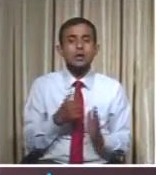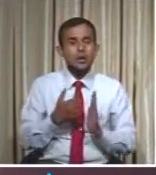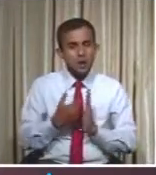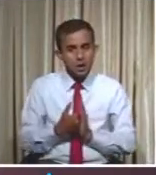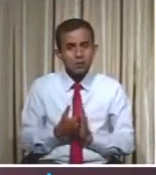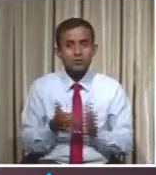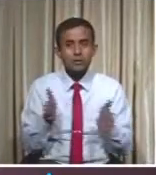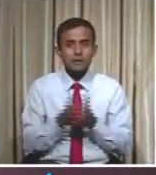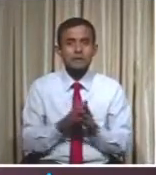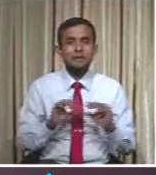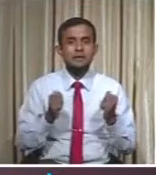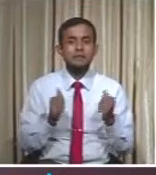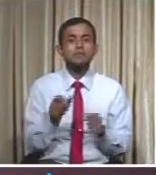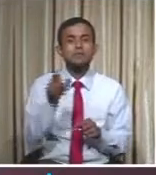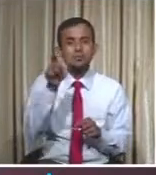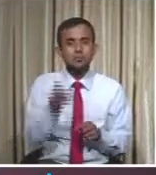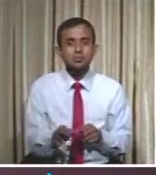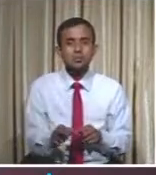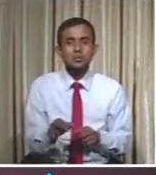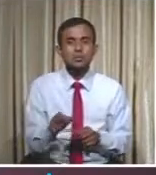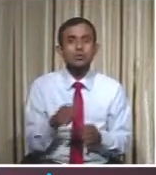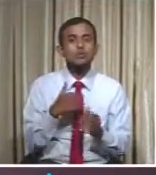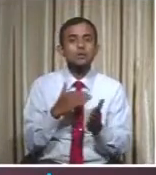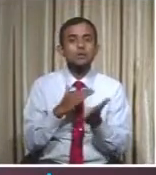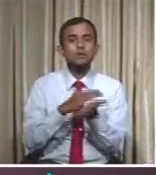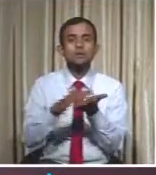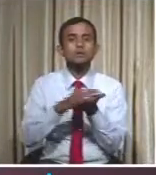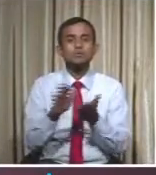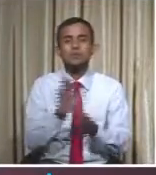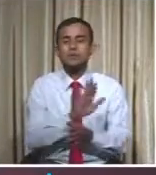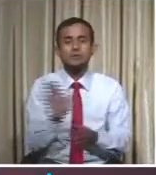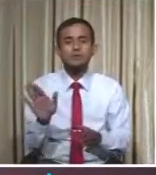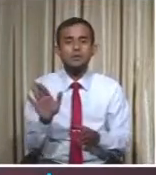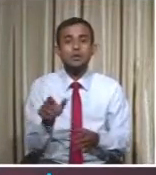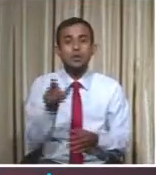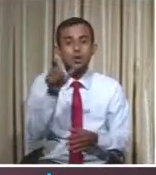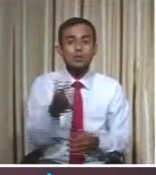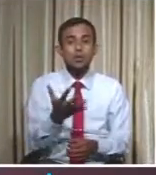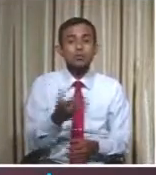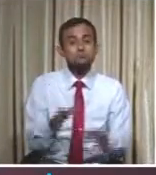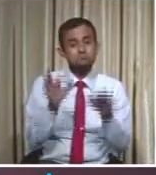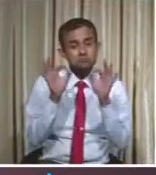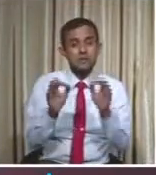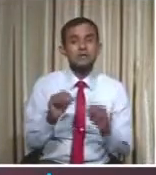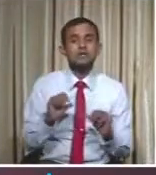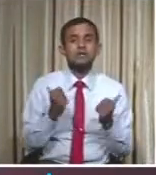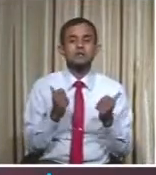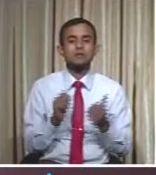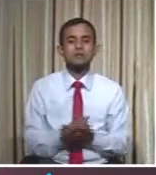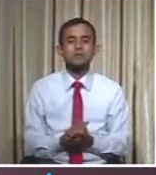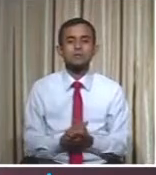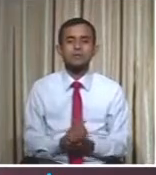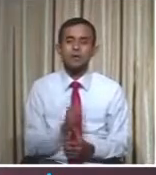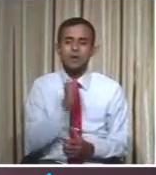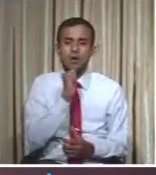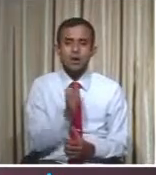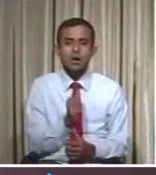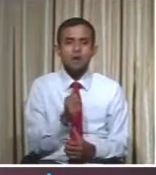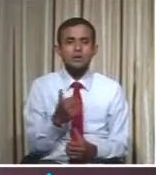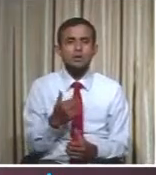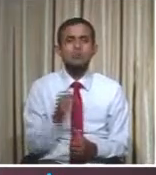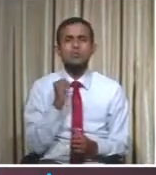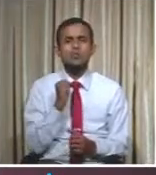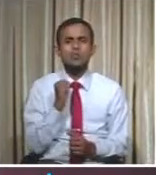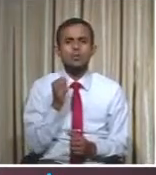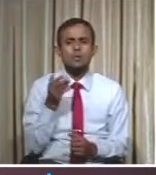එක්ක ජීවත් වෙන මිනිස්සු ඔවුන්ට සහනාධාර නෙවෙයි ඕනේ ඔවුන්ට ඕනේ හරියට ජීවත් වෙන්න ඇත්ත වශයෙන්ම මොනවද අපි